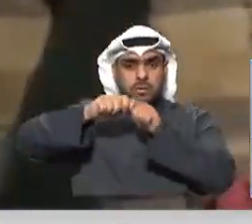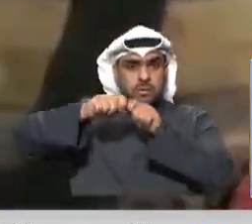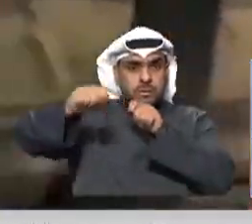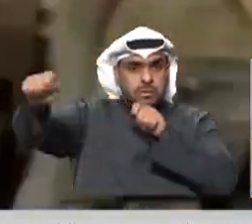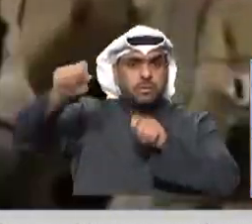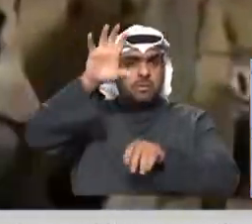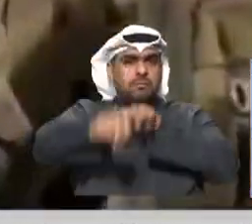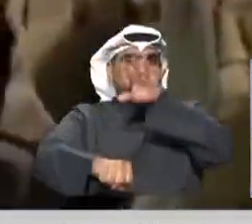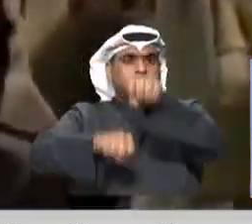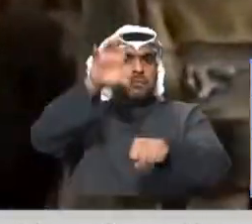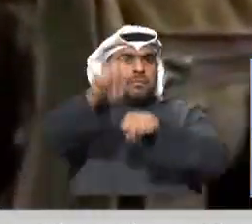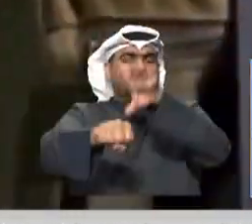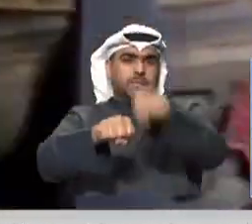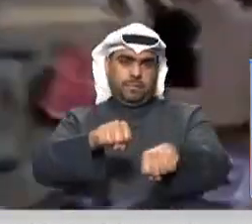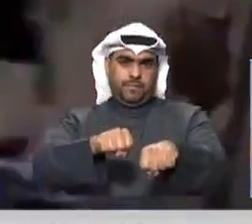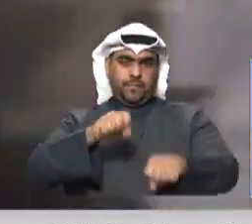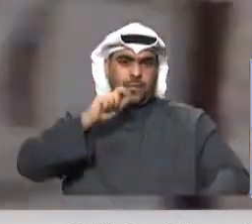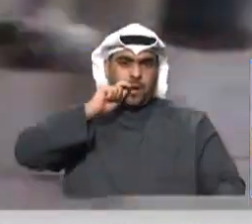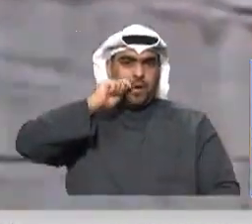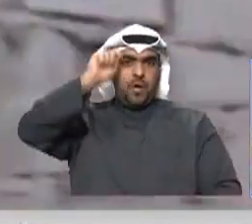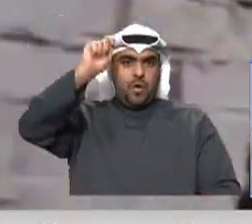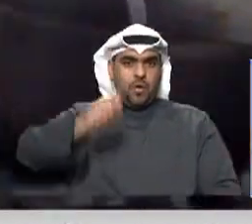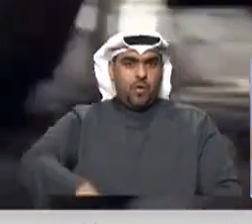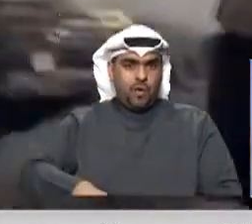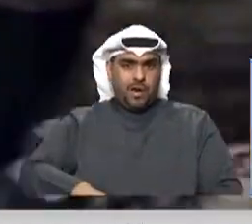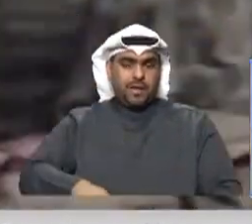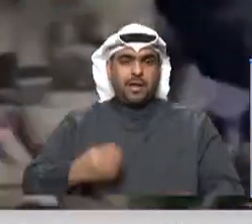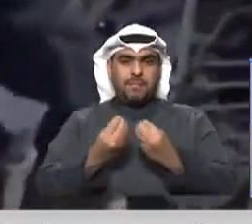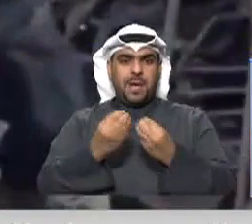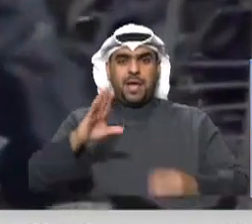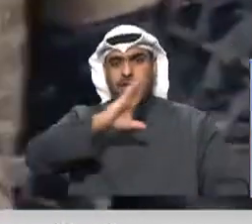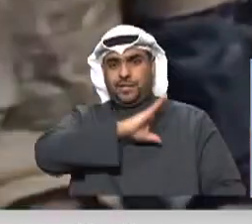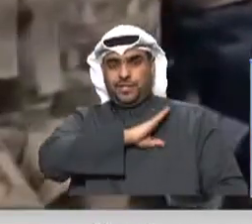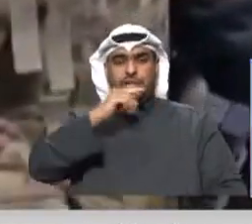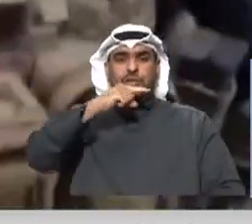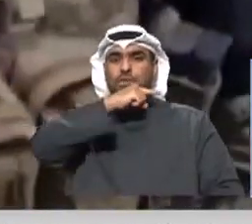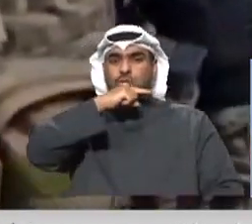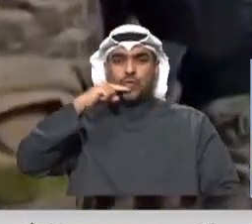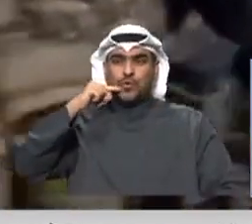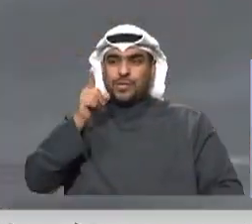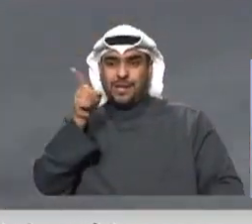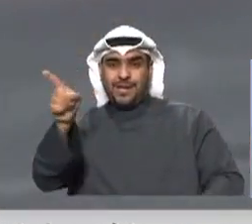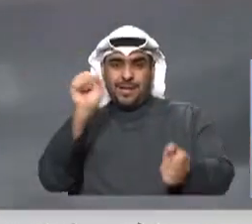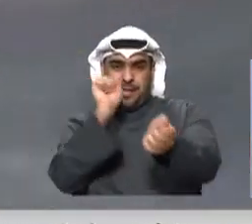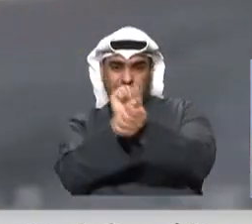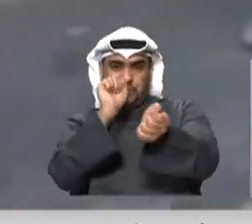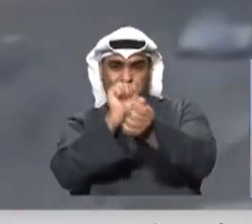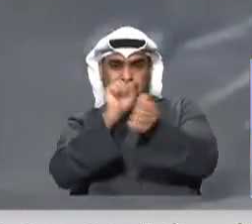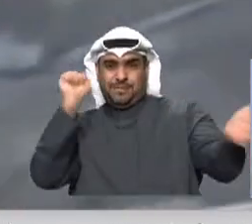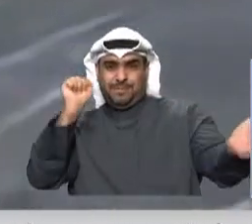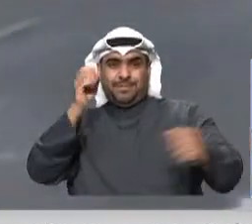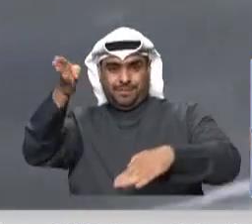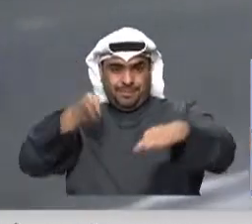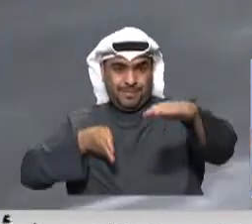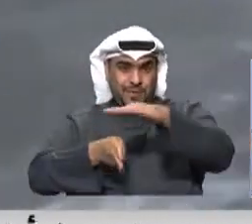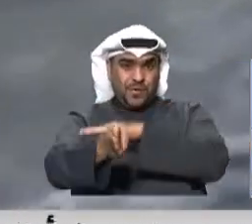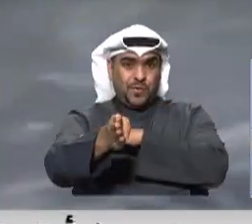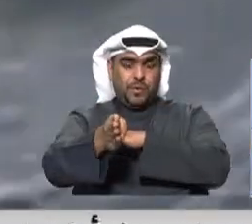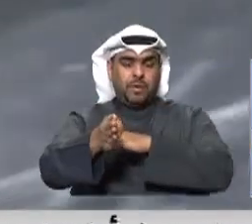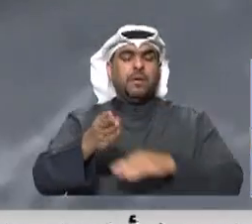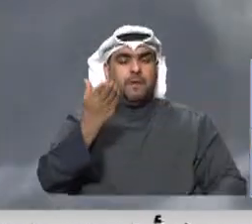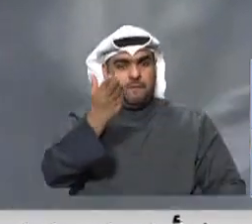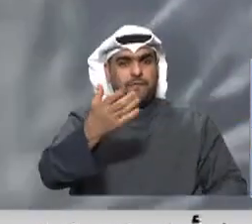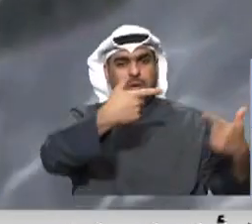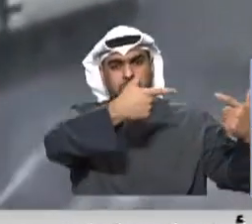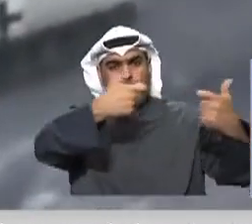وتبادل الاوكرانيون وميليشيات فاجنر الروسيه الاعلان عن سقوط العديد من الق في الطرفين هذه التطورات